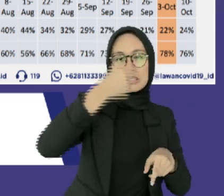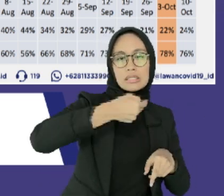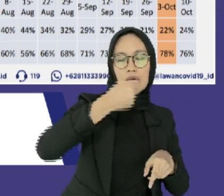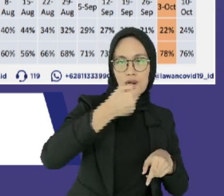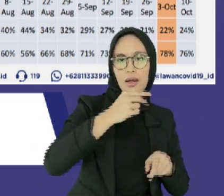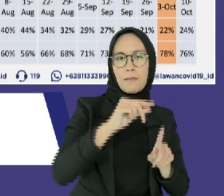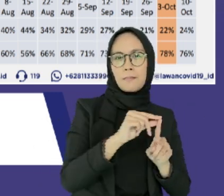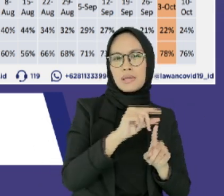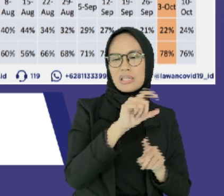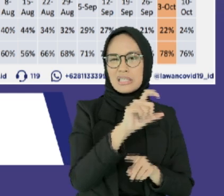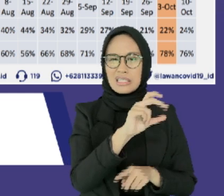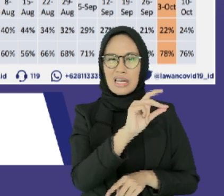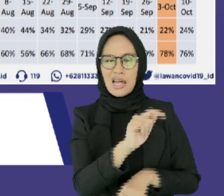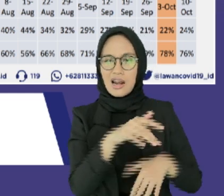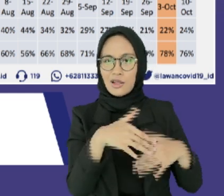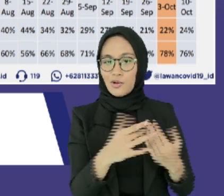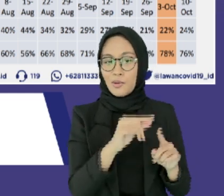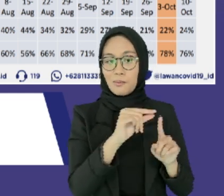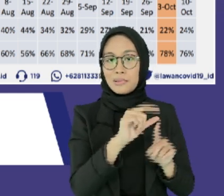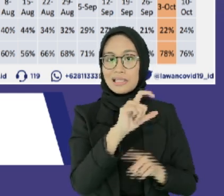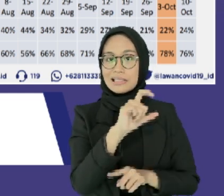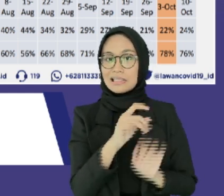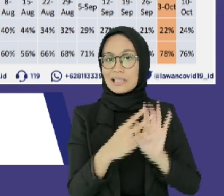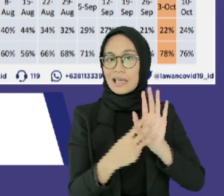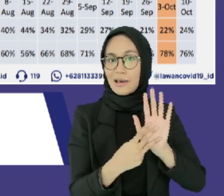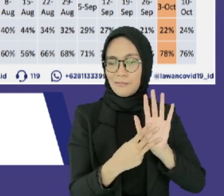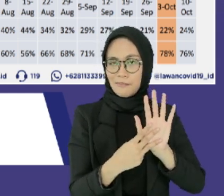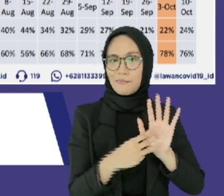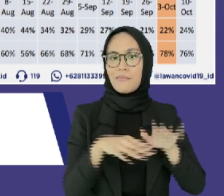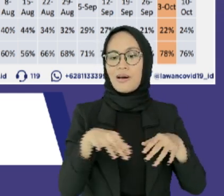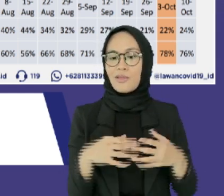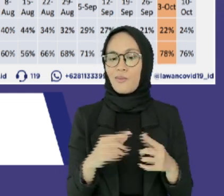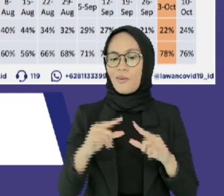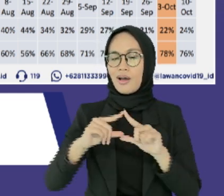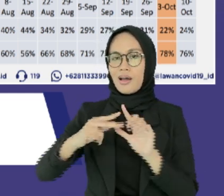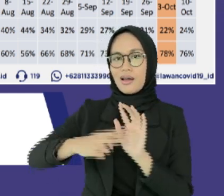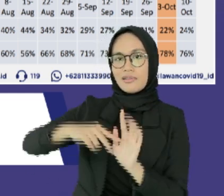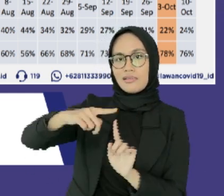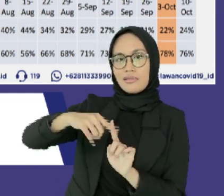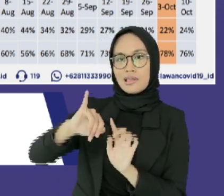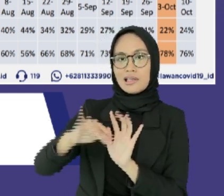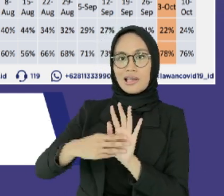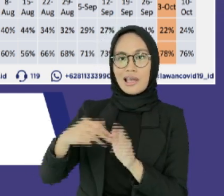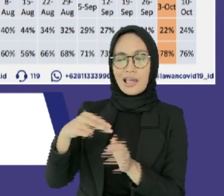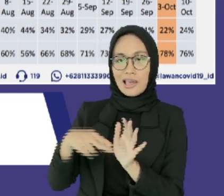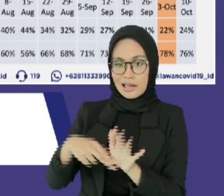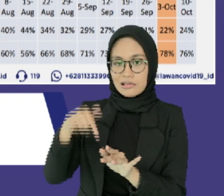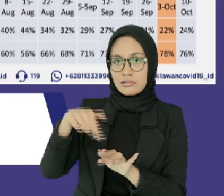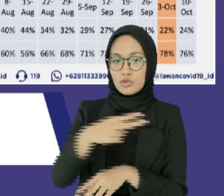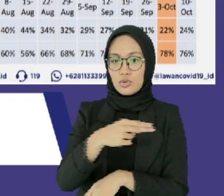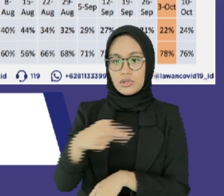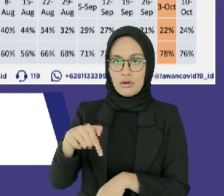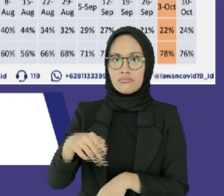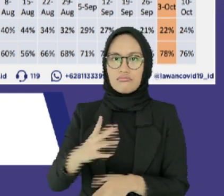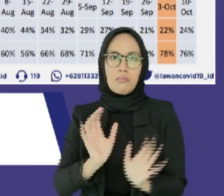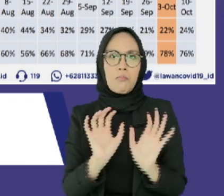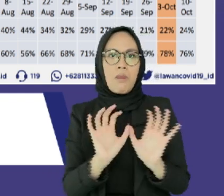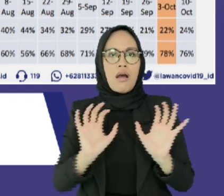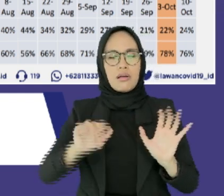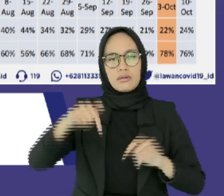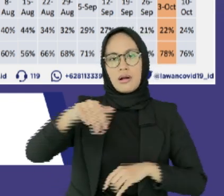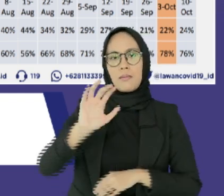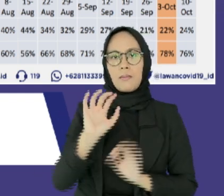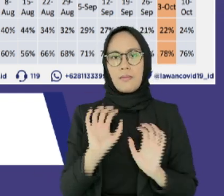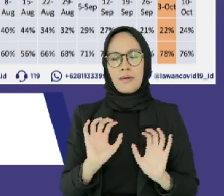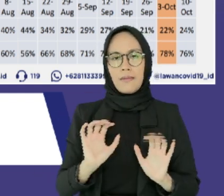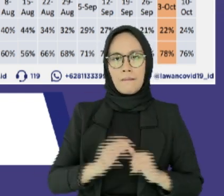tcm maupun antigen fluktuatif Seiring dengan berjalannya waktu pada lonjakan kasus kedua bulan